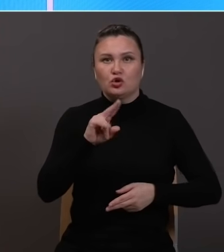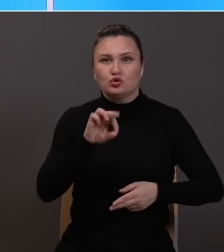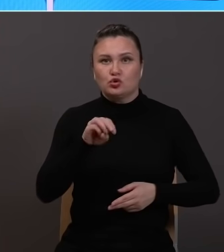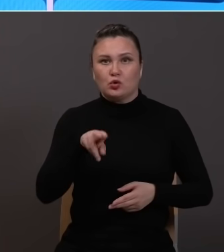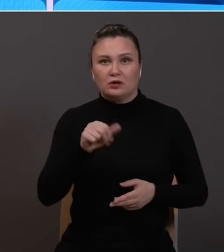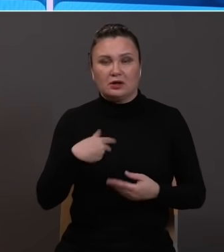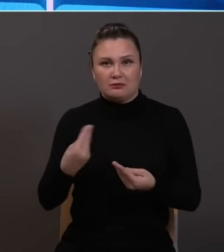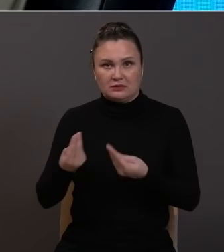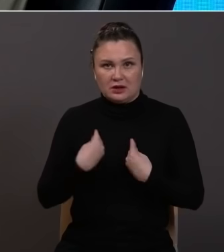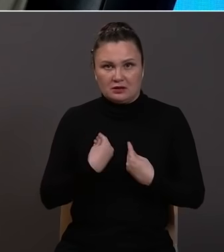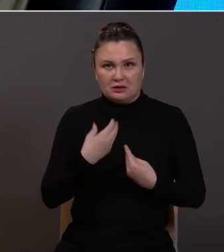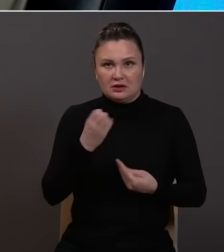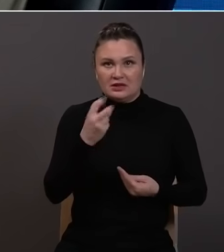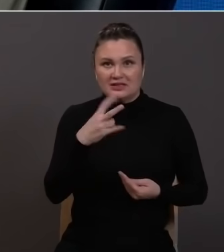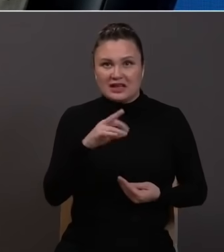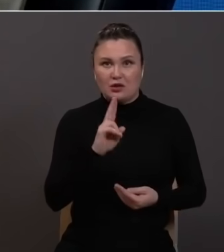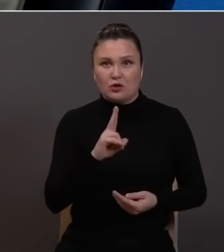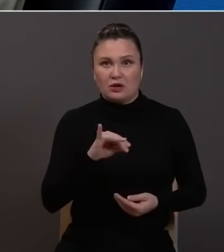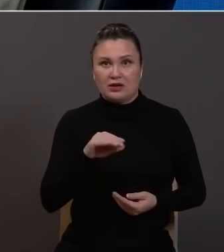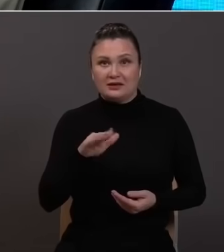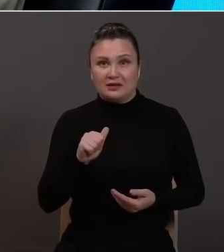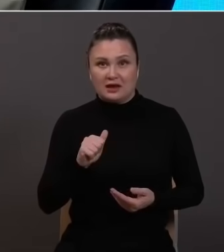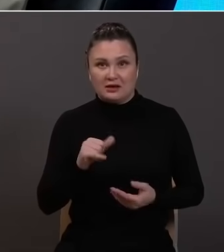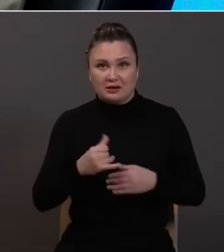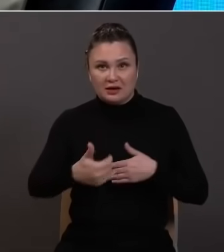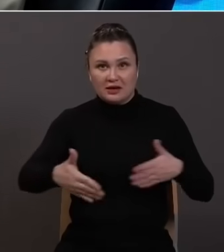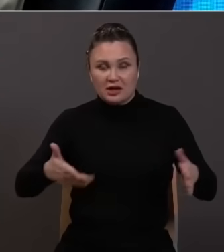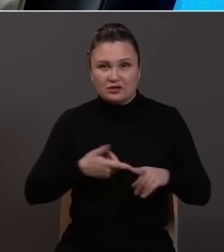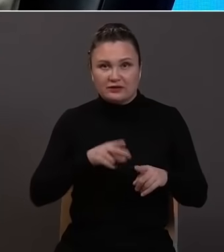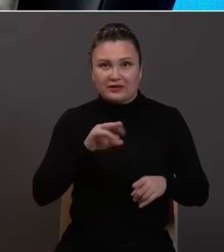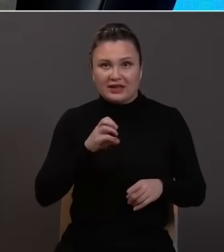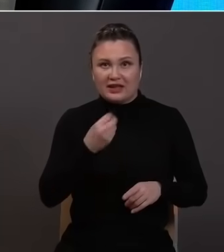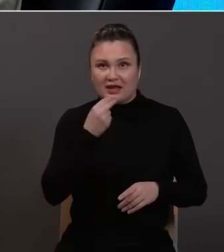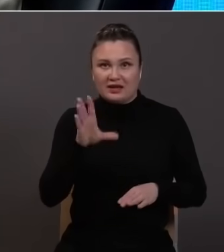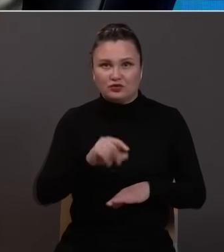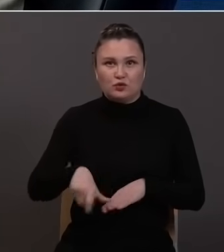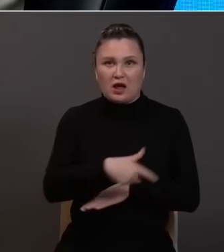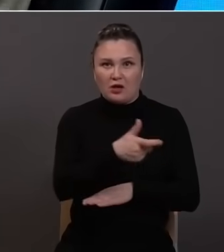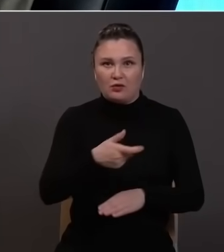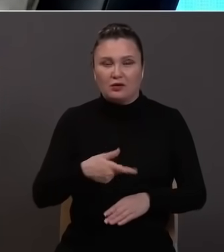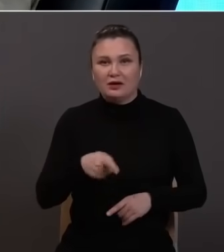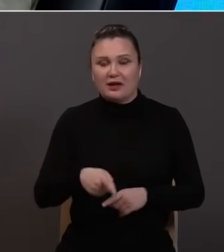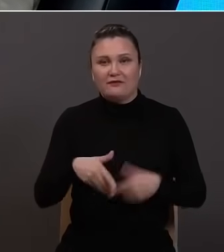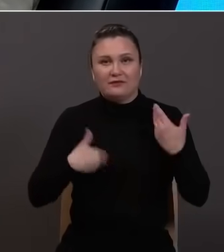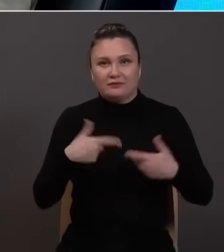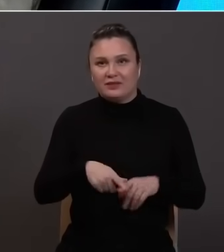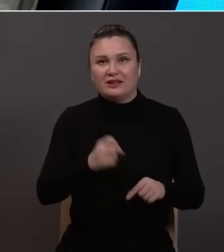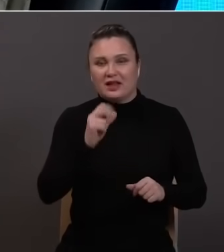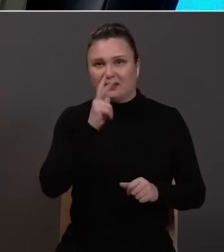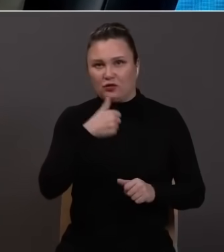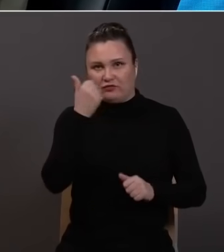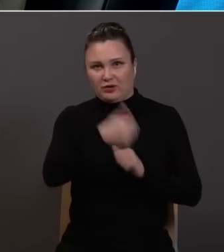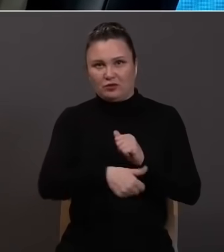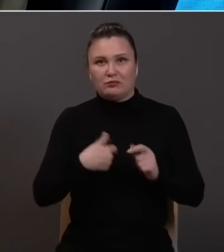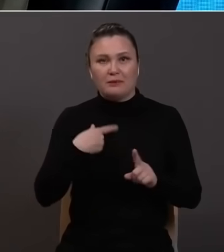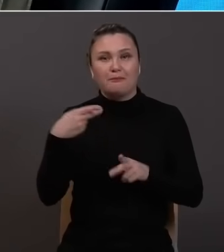нам дали мантак сала кита, и мы его, и этот ящик этого кита, мы его ели всю дорогу, там углеводов было на 3 года вперед. Мы приехали